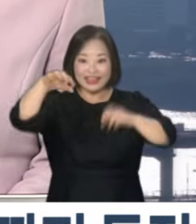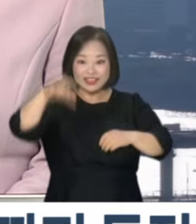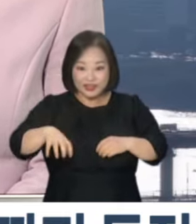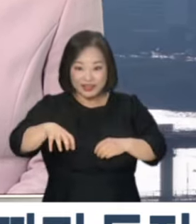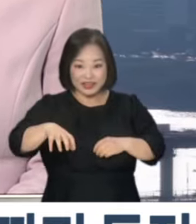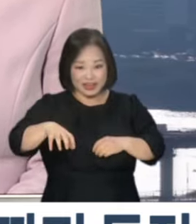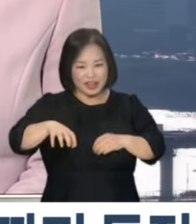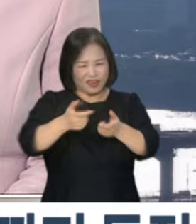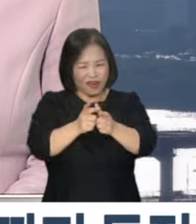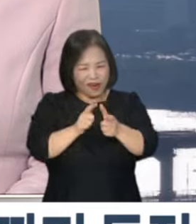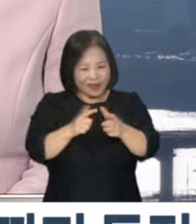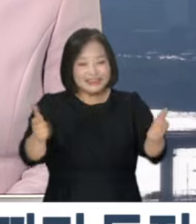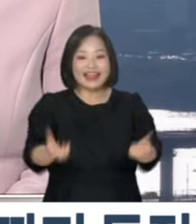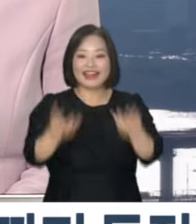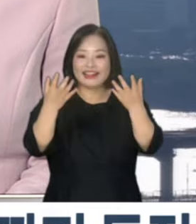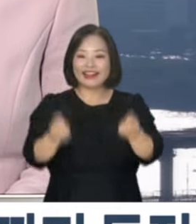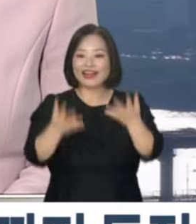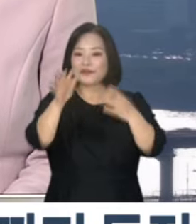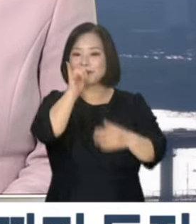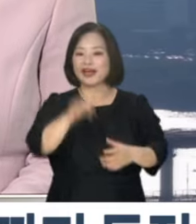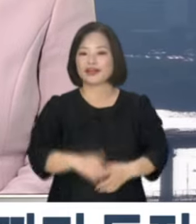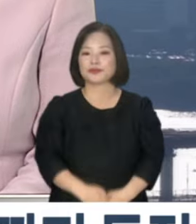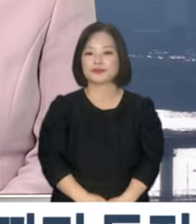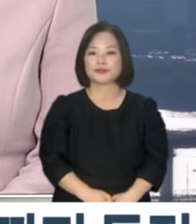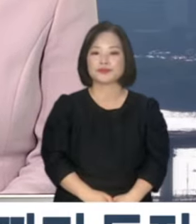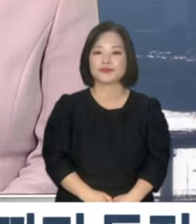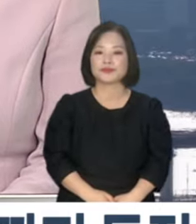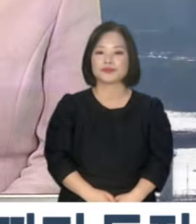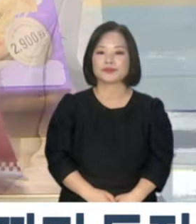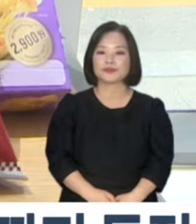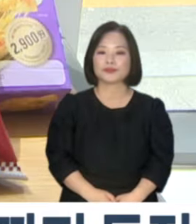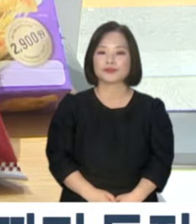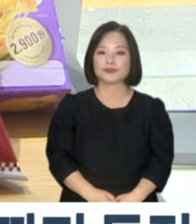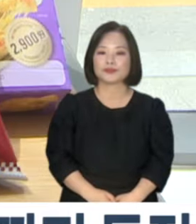피자 관련 행사들이 진행됐습니다. 박지훈 기자입니다.